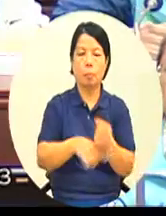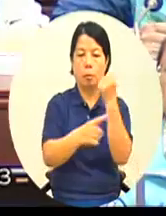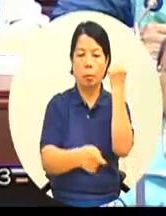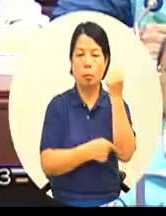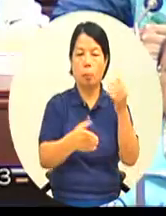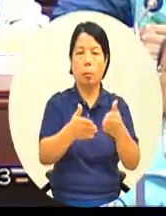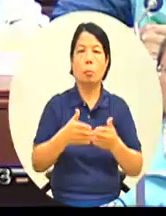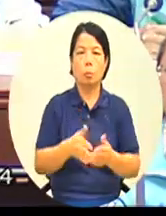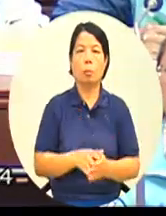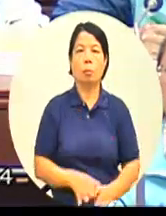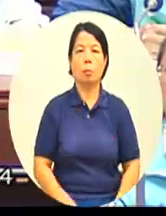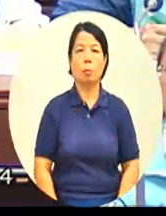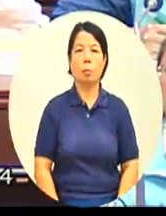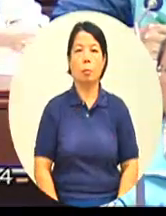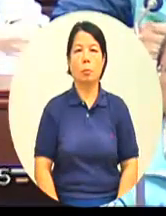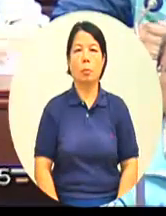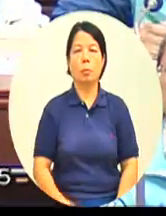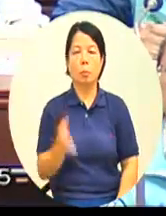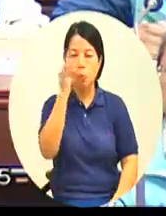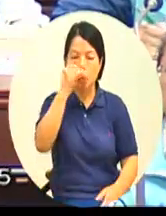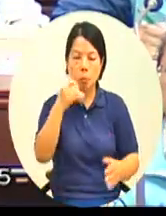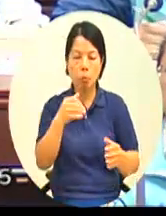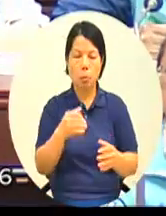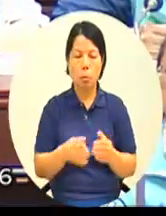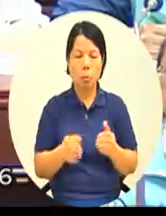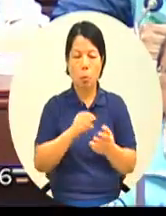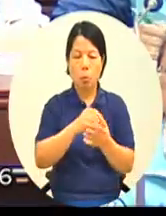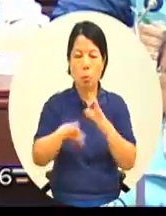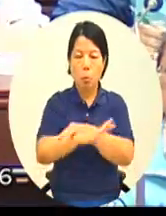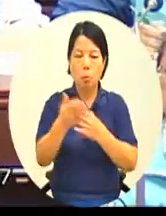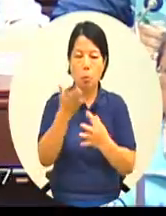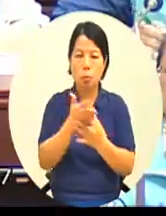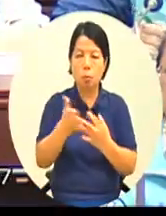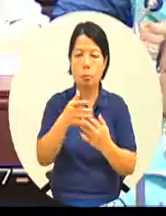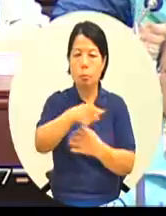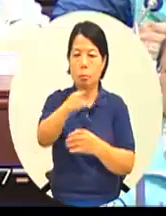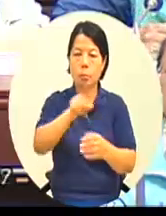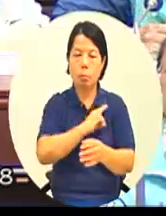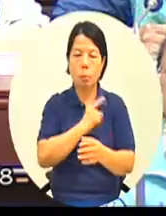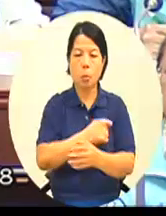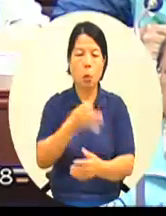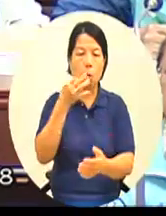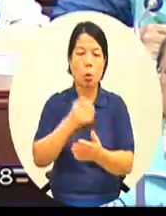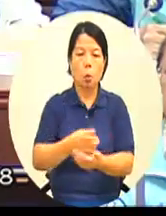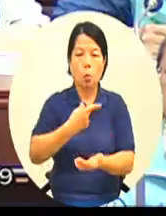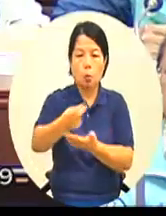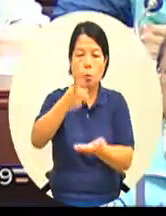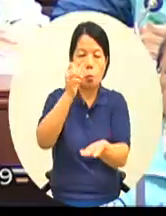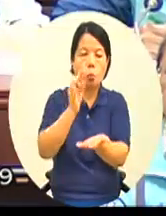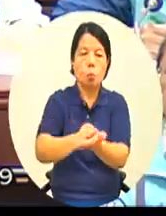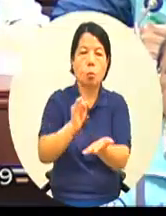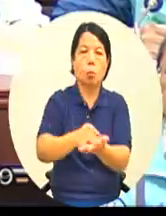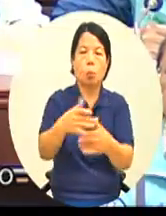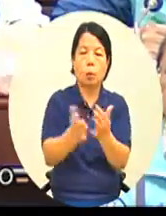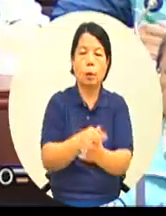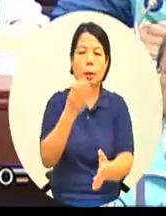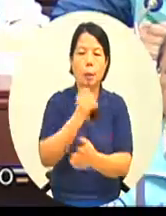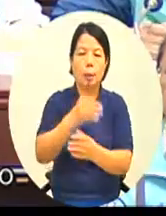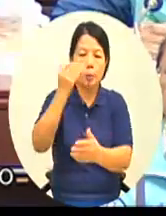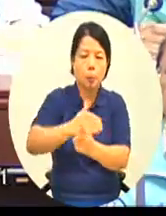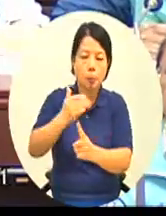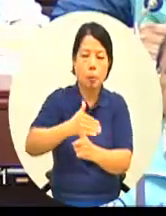置，例如说您刚刚讲的说我们找到空间让他来盖啊，是不是他租金可以降低或是减免或是